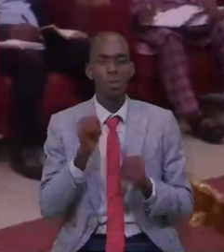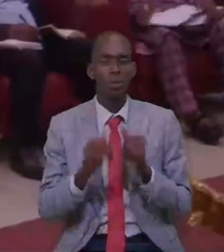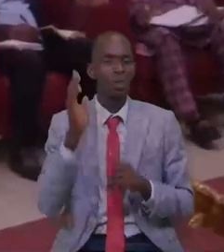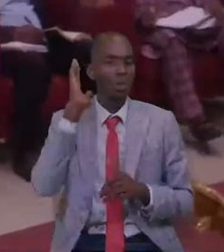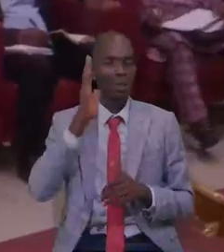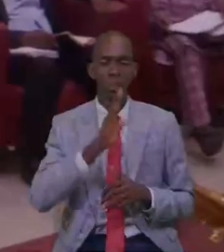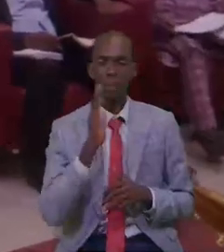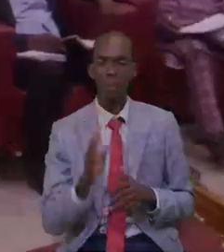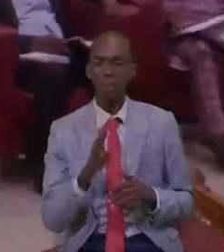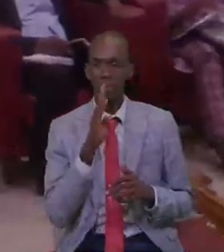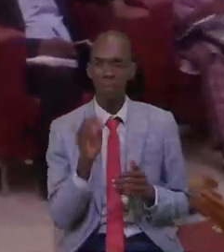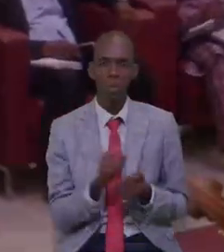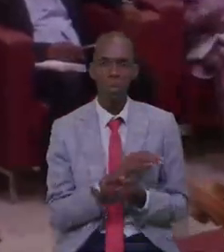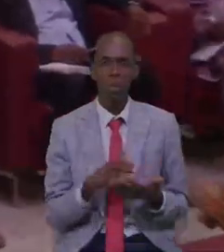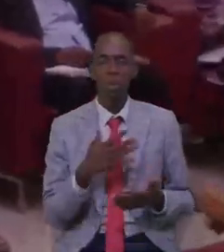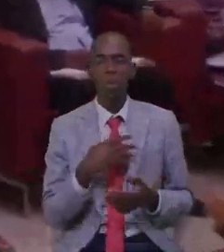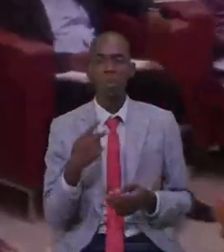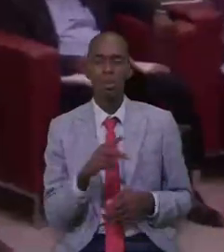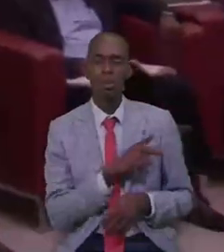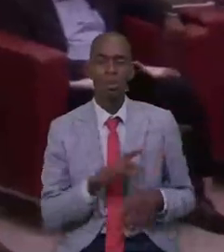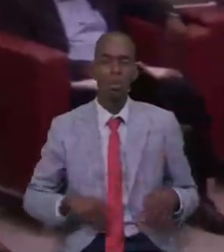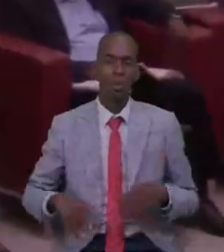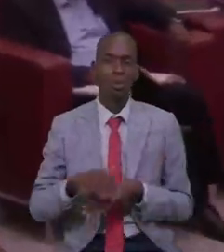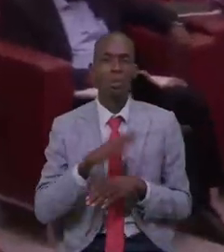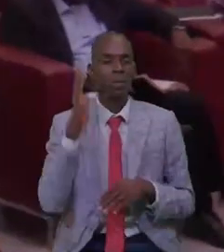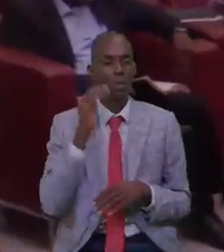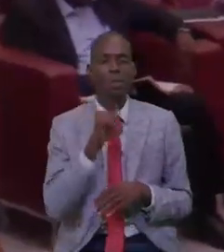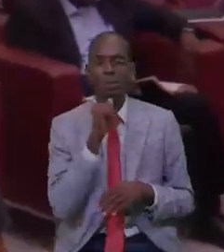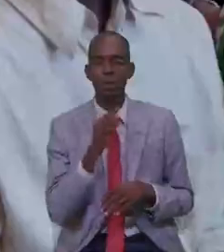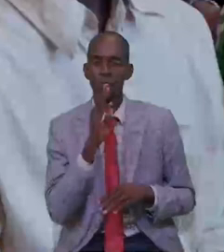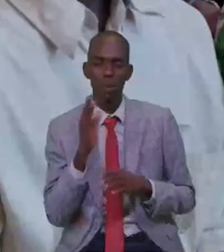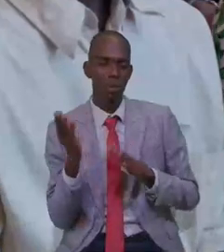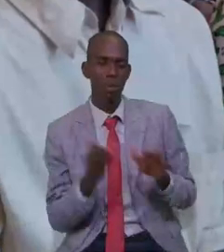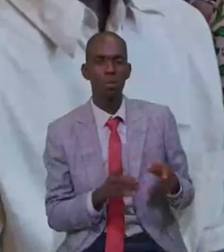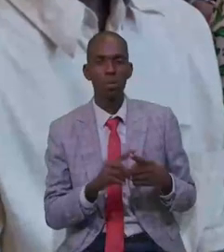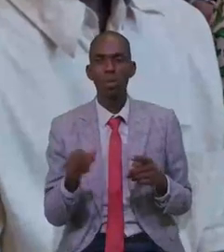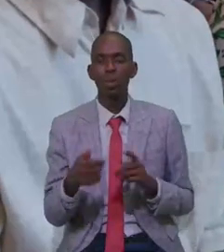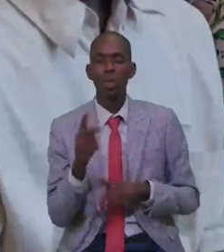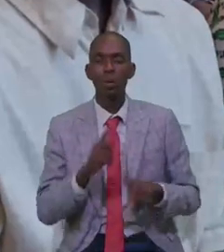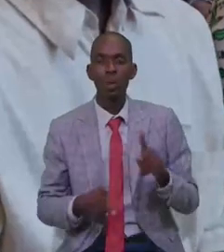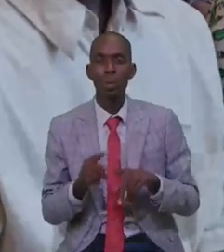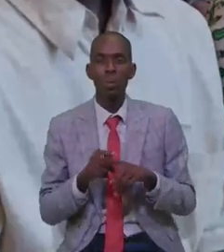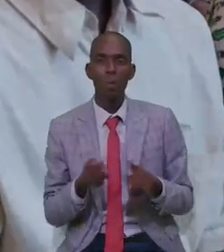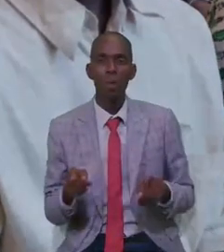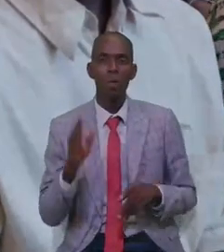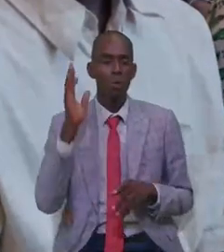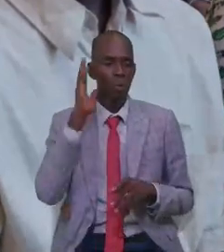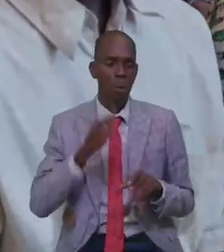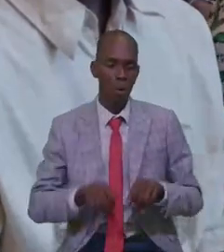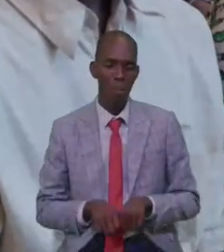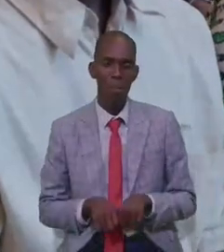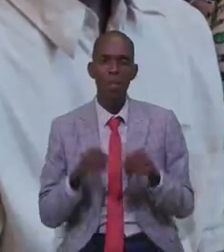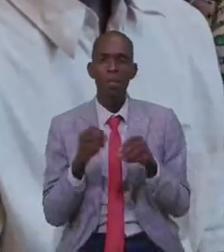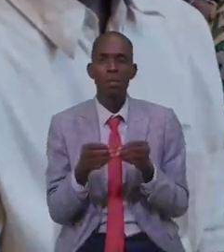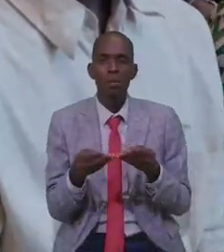Dans le temps de ses rois, le Dieu des cieux suscitera un royaume qui ne sera jamais détruit et qui ne passera